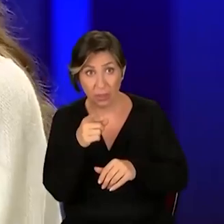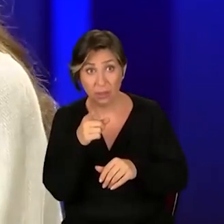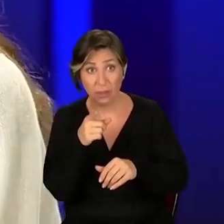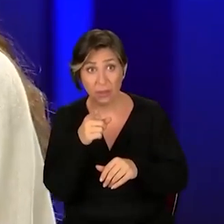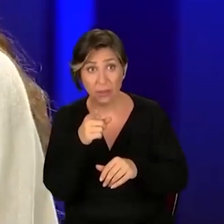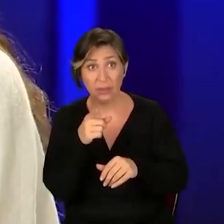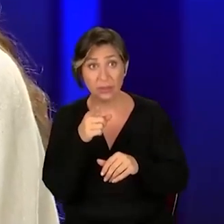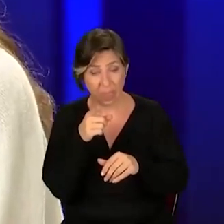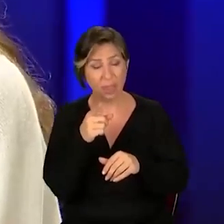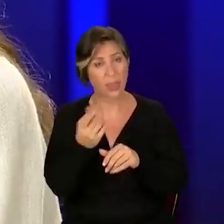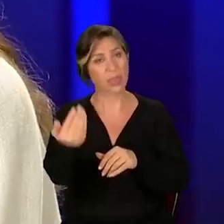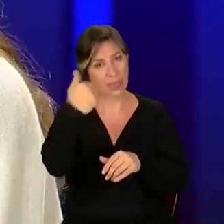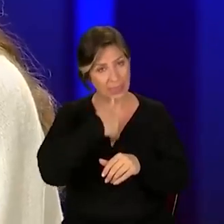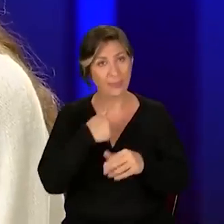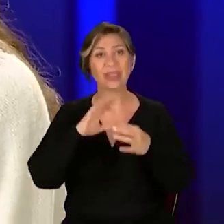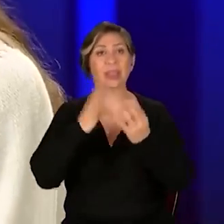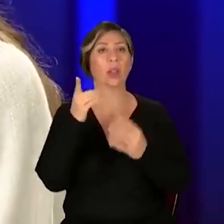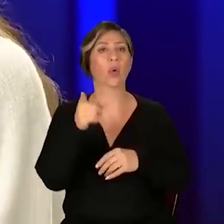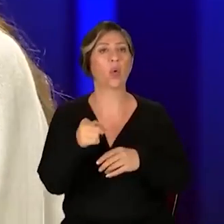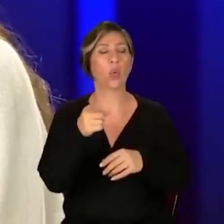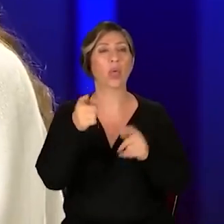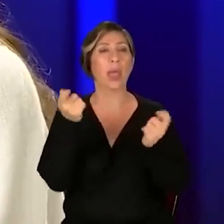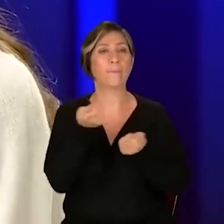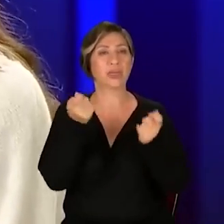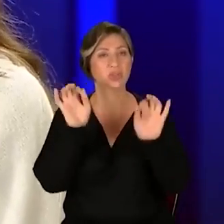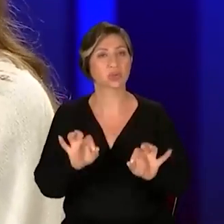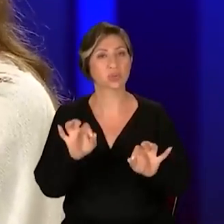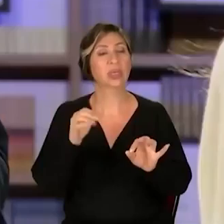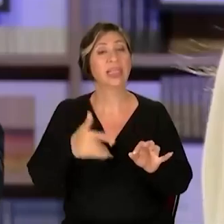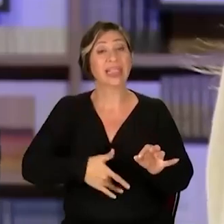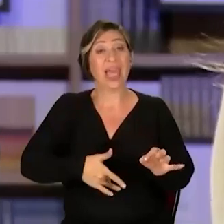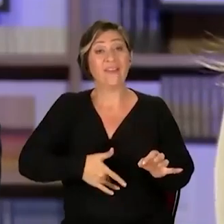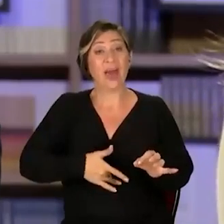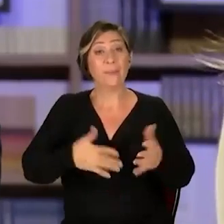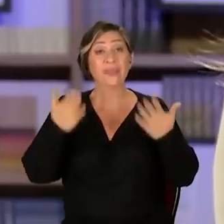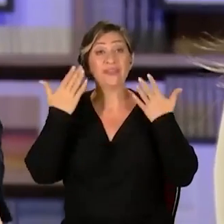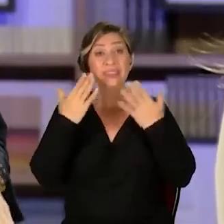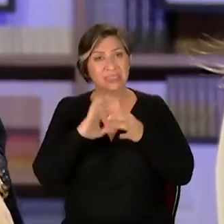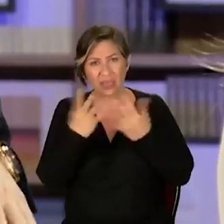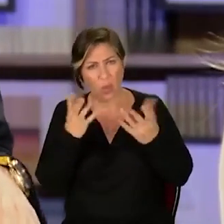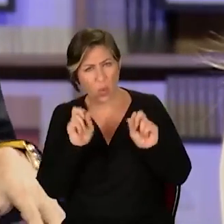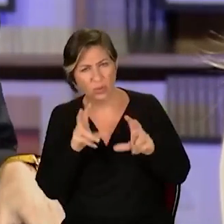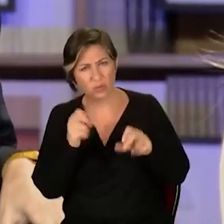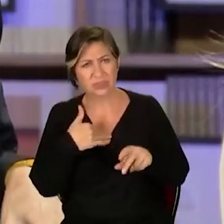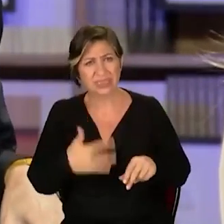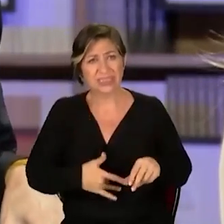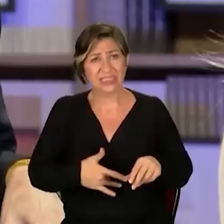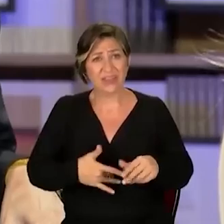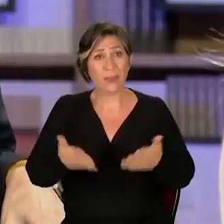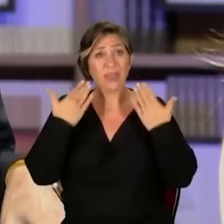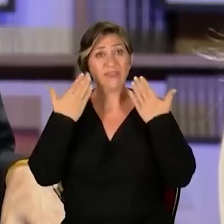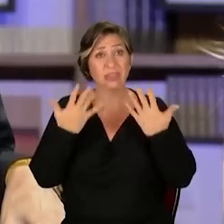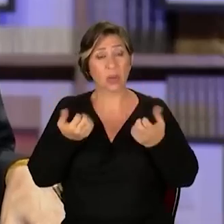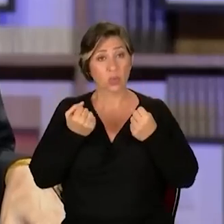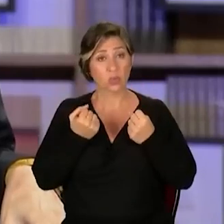Yani seansa gelmelerinin sebebi o. Peki, onu yapmaya çalışıyorum. Diyafram nefesini niçin öğretiyorsunuz? Aslında biz diyafram nefesi alıyoruz